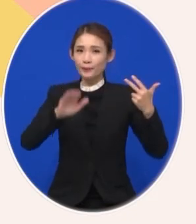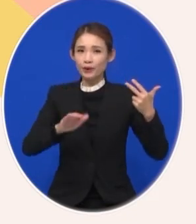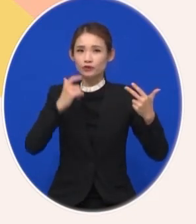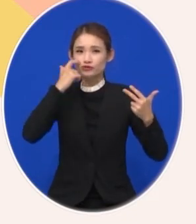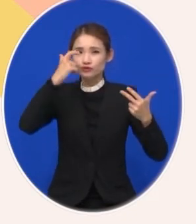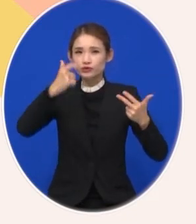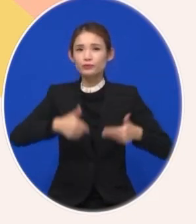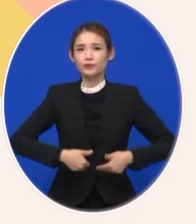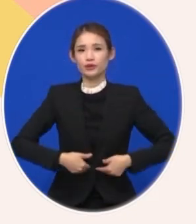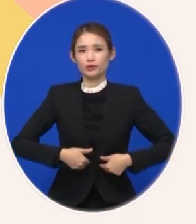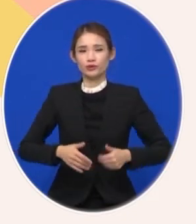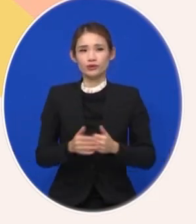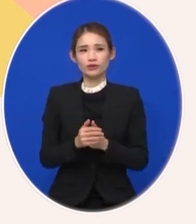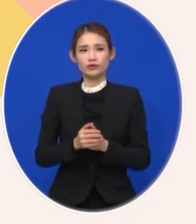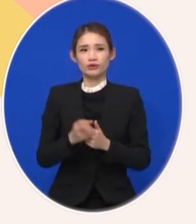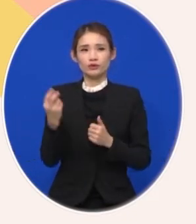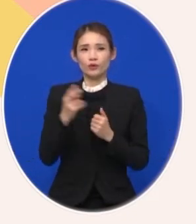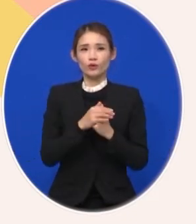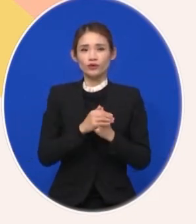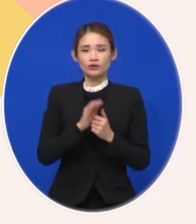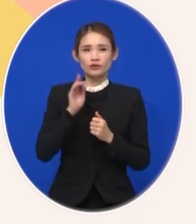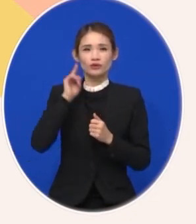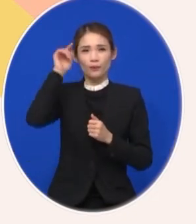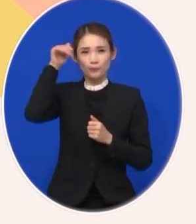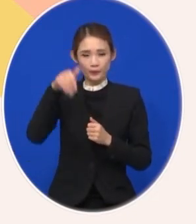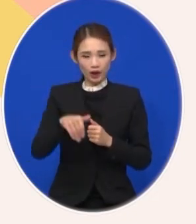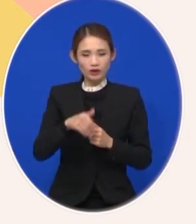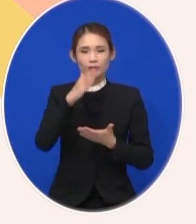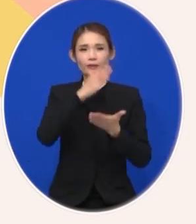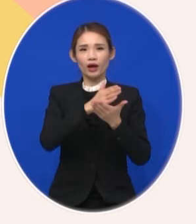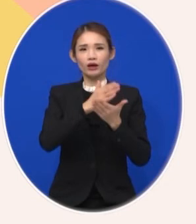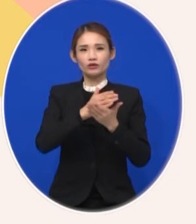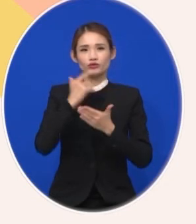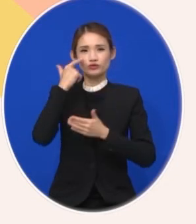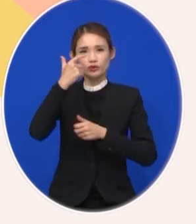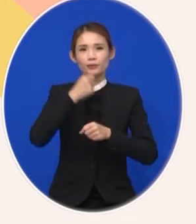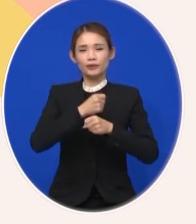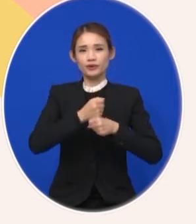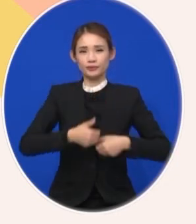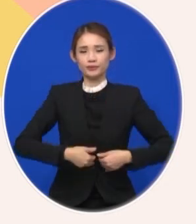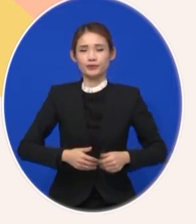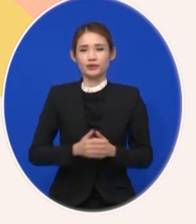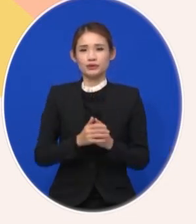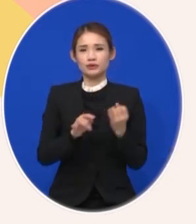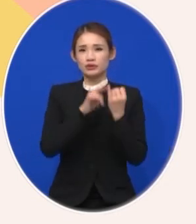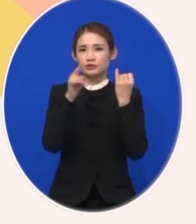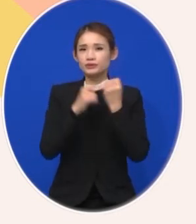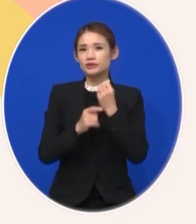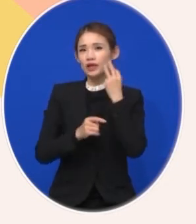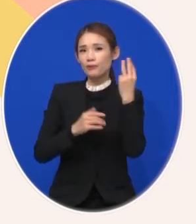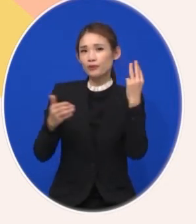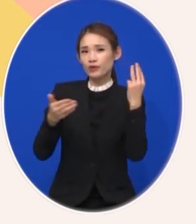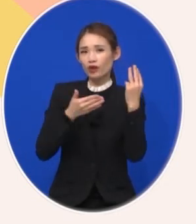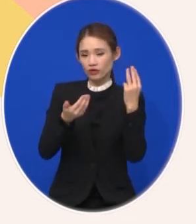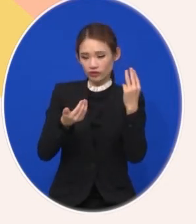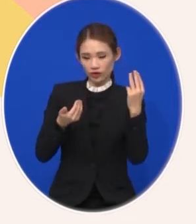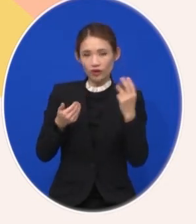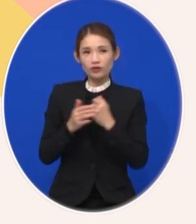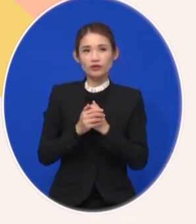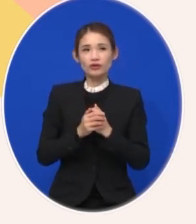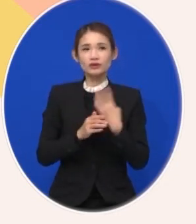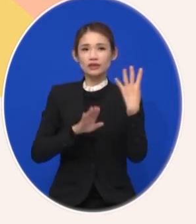7% 미만으로 유지하면서 한편으로는 저혈당이 되지 않도록 유지해야 합니다. 그리고 임신 3개월